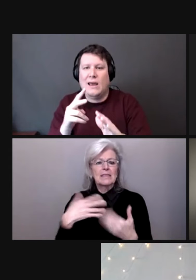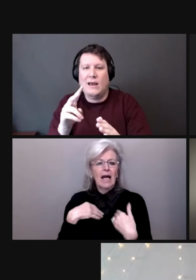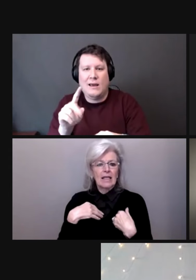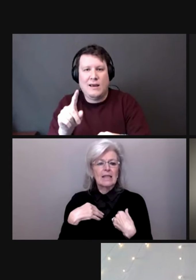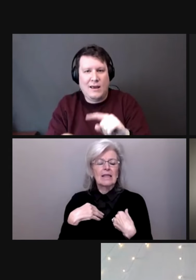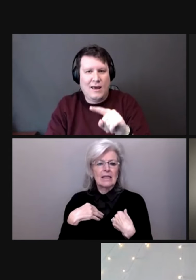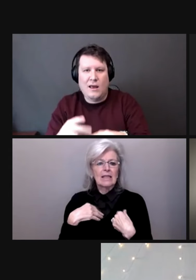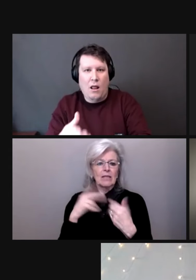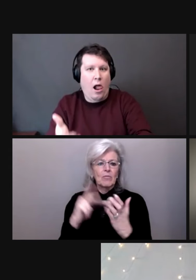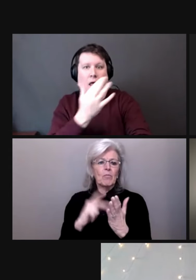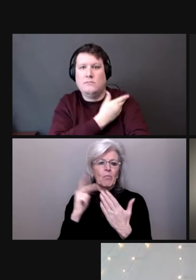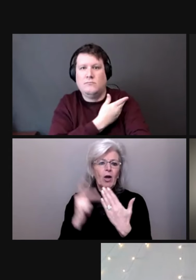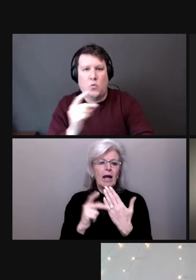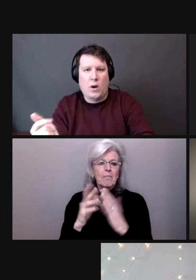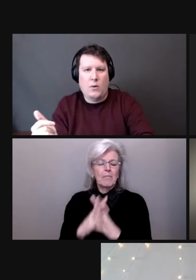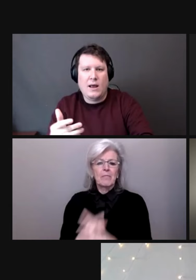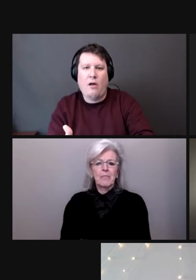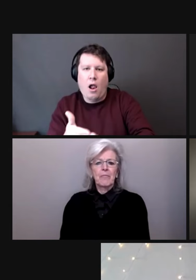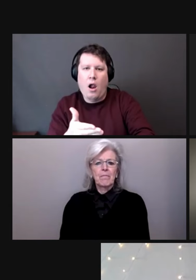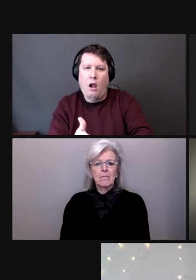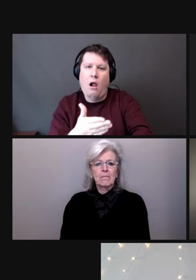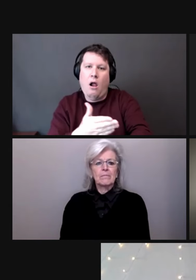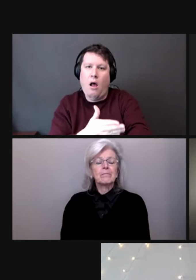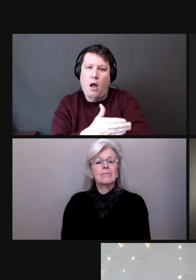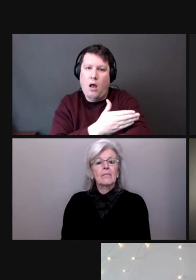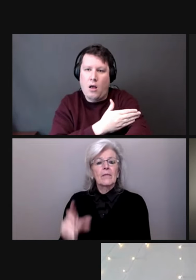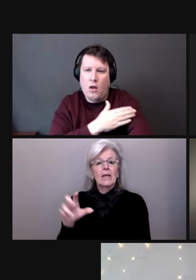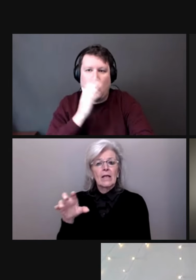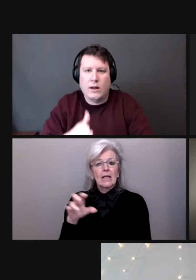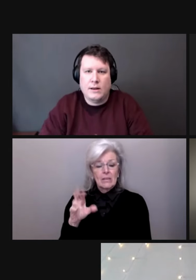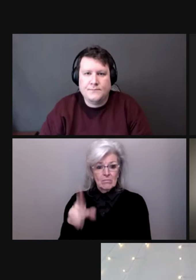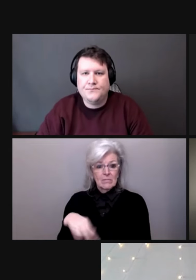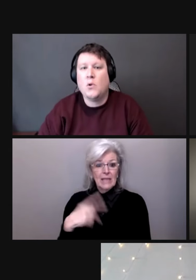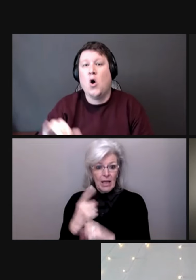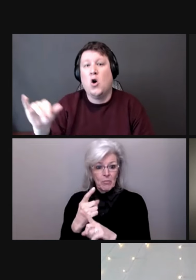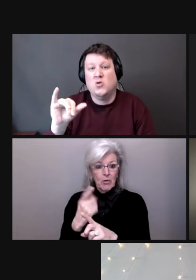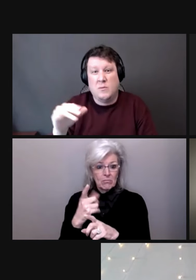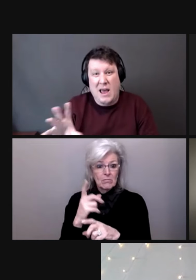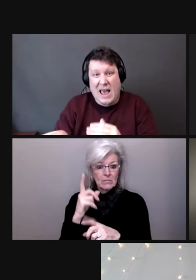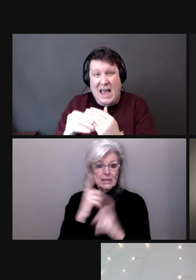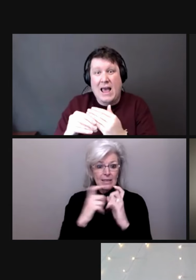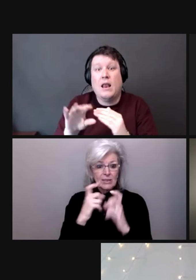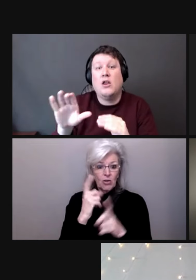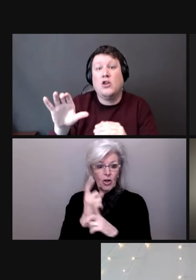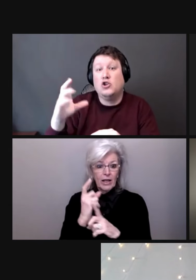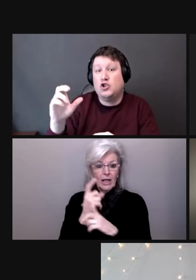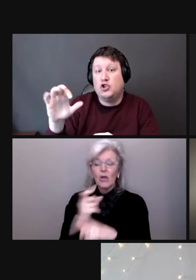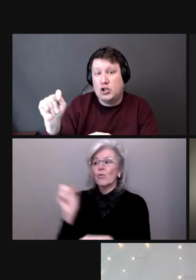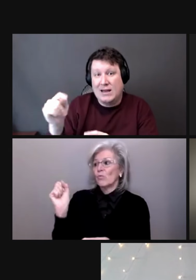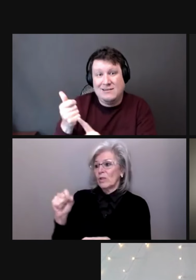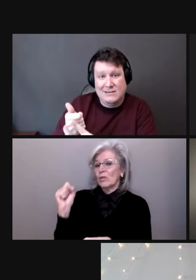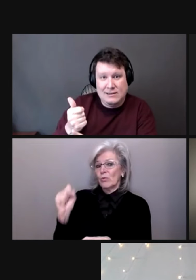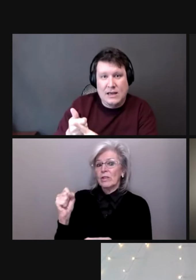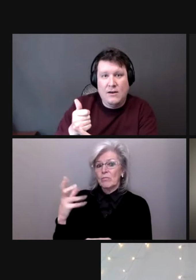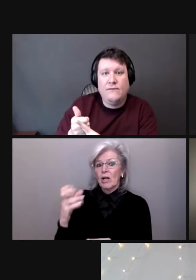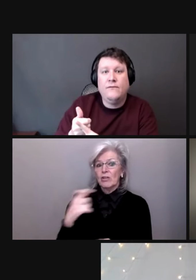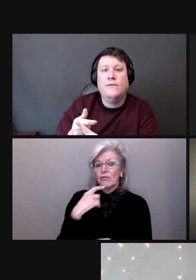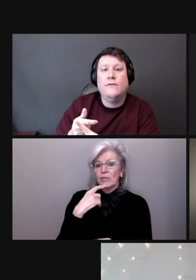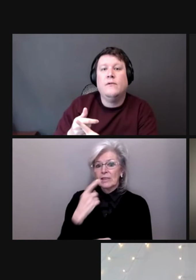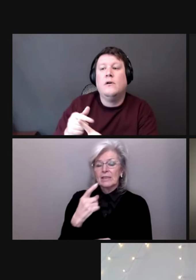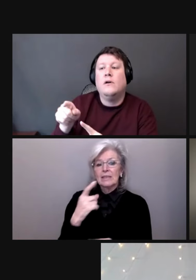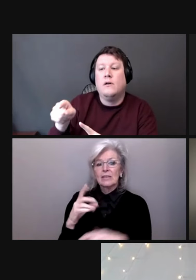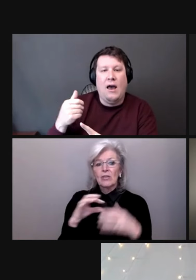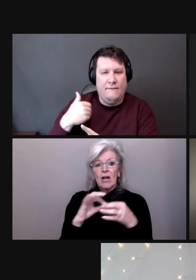le programme ou le guide. Est-ce que je réponds à votre question ? Parfait, oui. Et je veux juste souligner que le